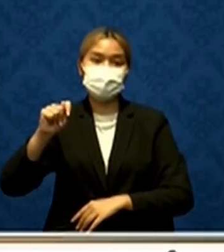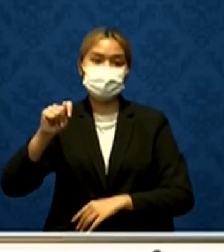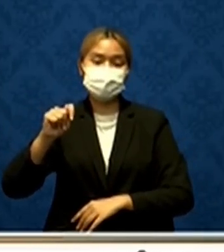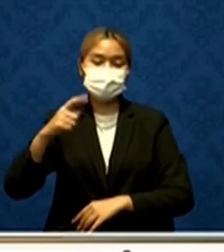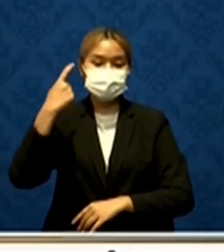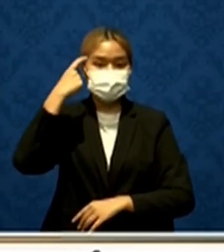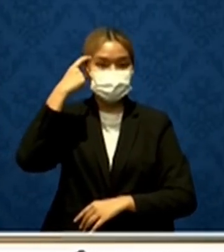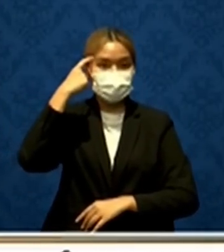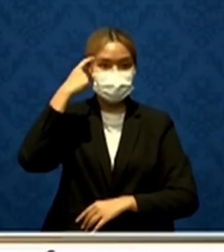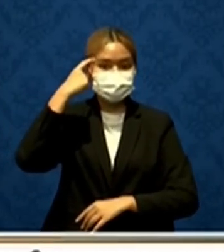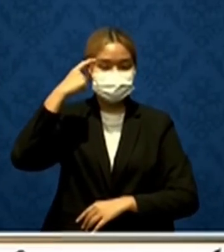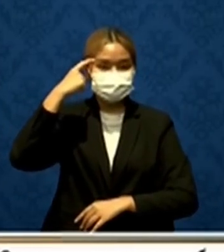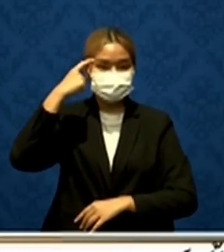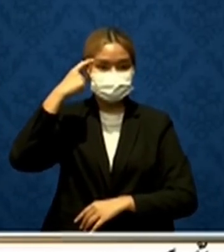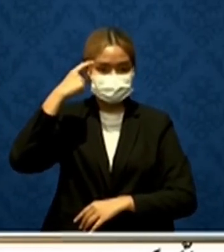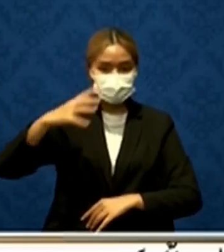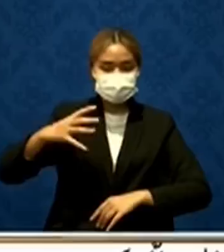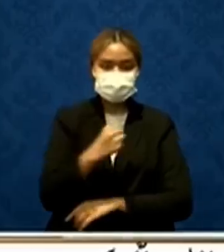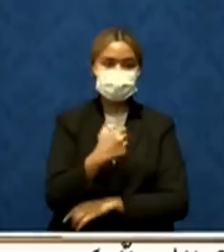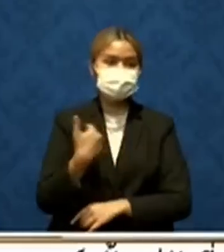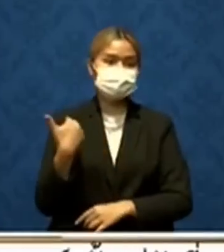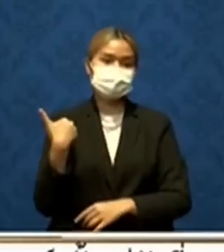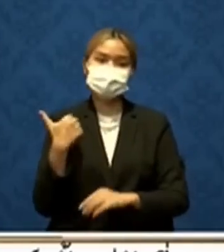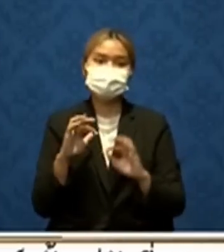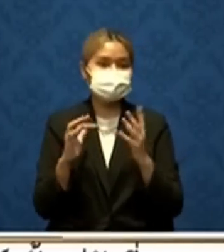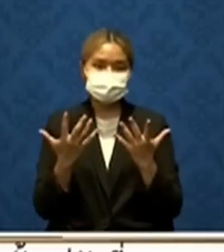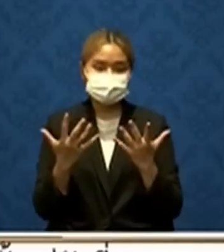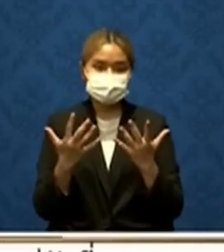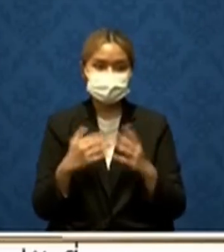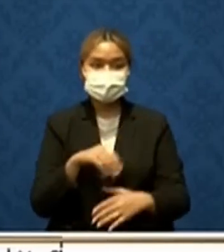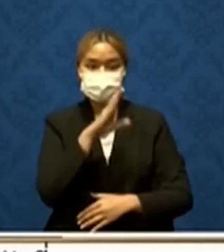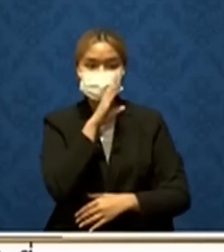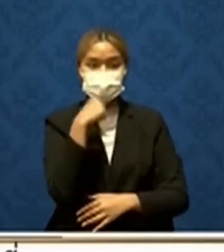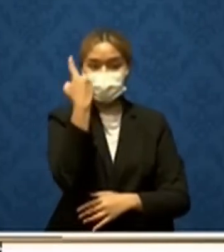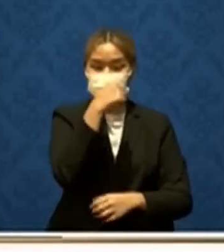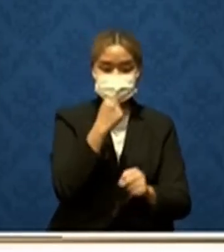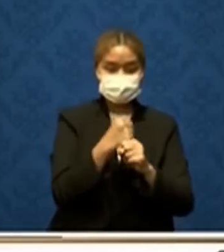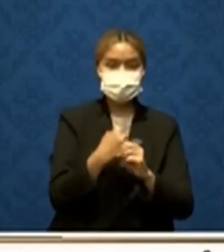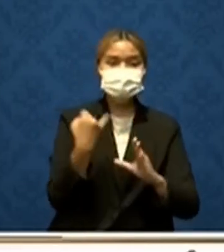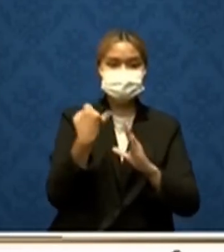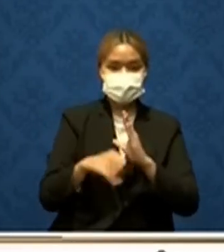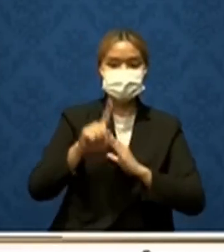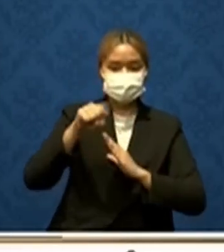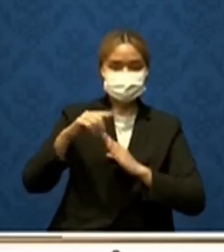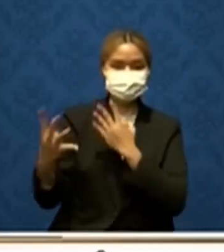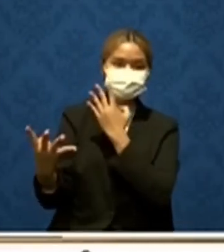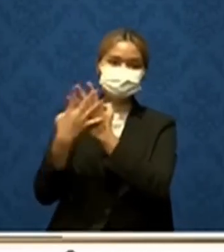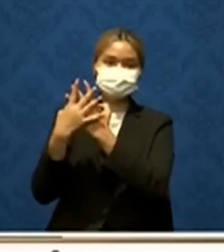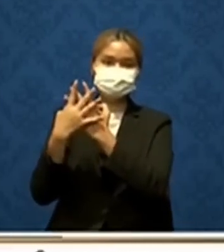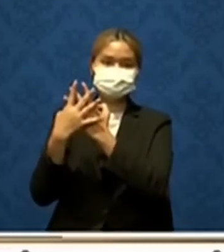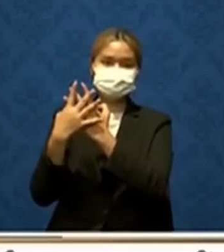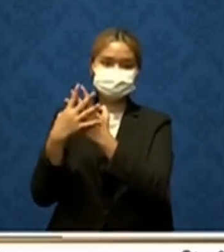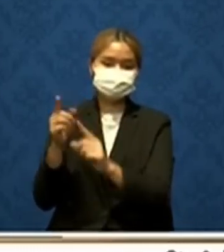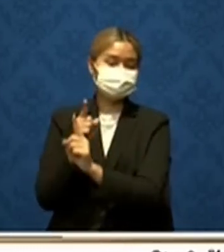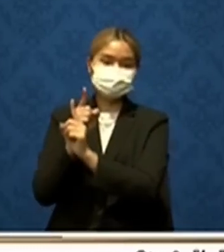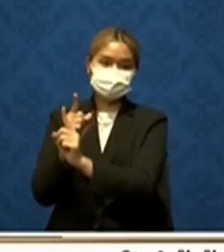คุณจะมีอำนาจล้นฟ้าเมื่อไหร่ที่คุณทำผิดกฎหมายคุณก็ต้องเข้าคุกและ